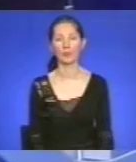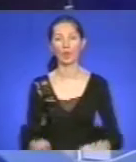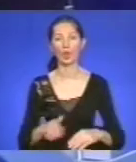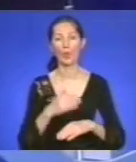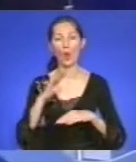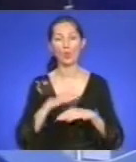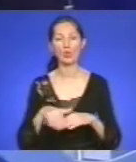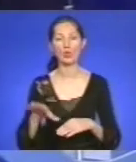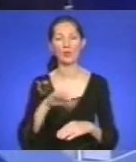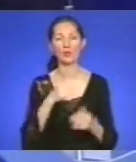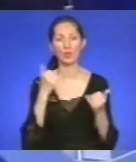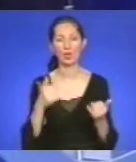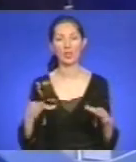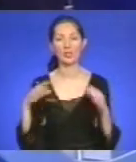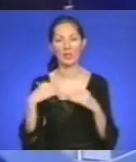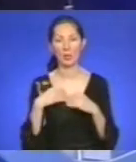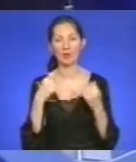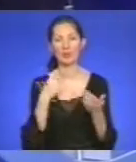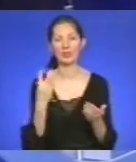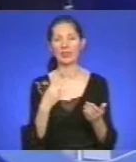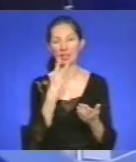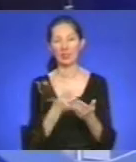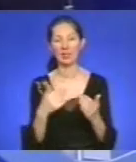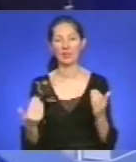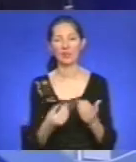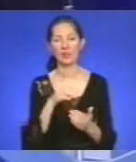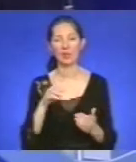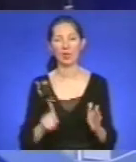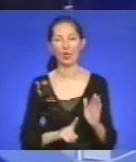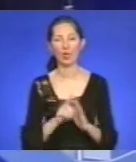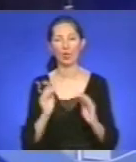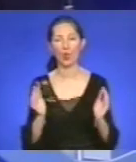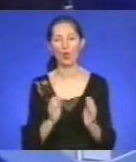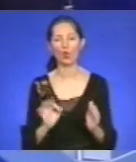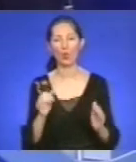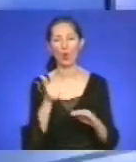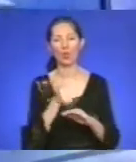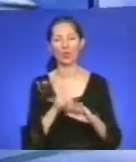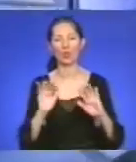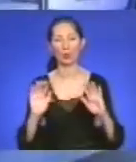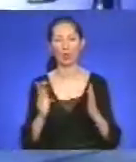Доброго вечора усім, хто зараз з нами. Ви дивитесь Вісті ТТБ. Спочатку коротко про головні події.